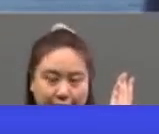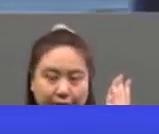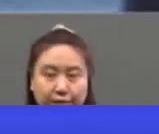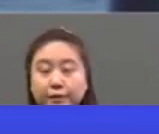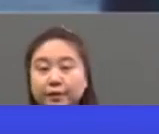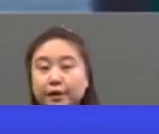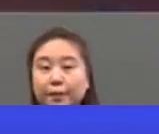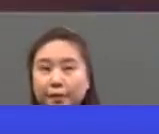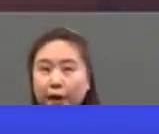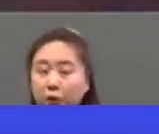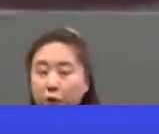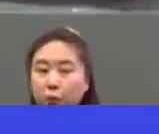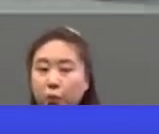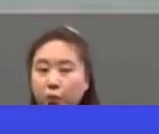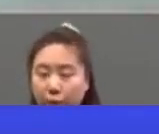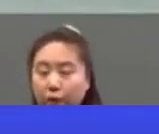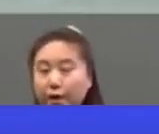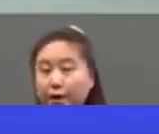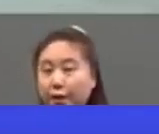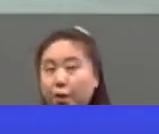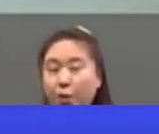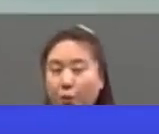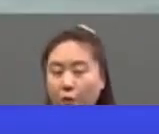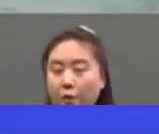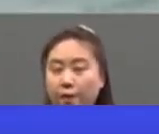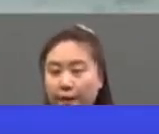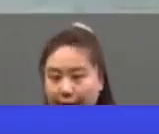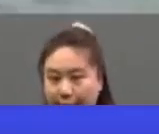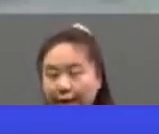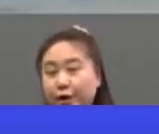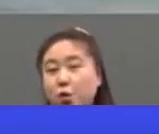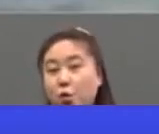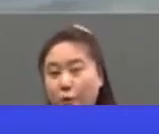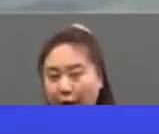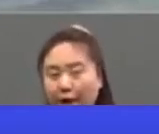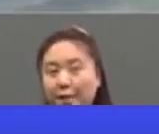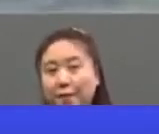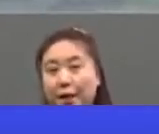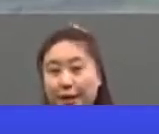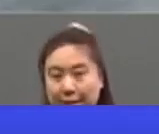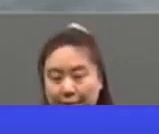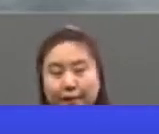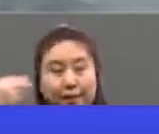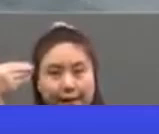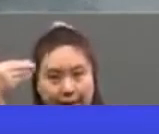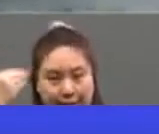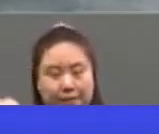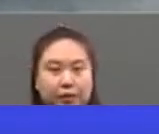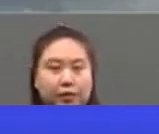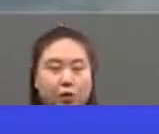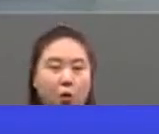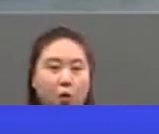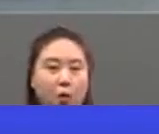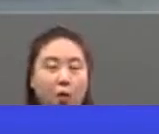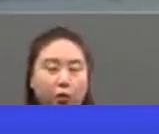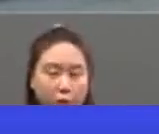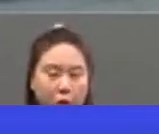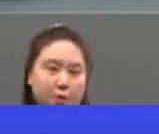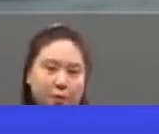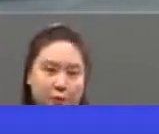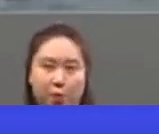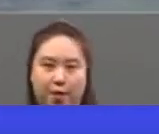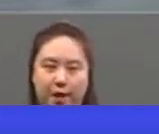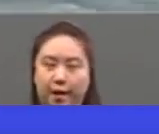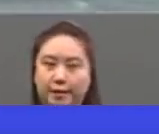เรื่องนี้ได้ดีมากนะครับทั้งนี้เนี่ยทาง FAO เองที่ผมนำเรียนเมื่อสักครู่ฮะว ่ าเป็นหน่วยงานที่ออกในเรื่องของตัวบ